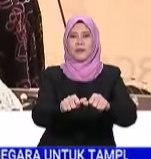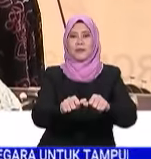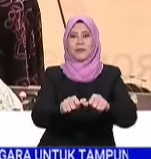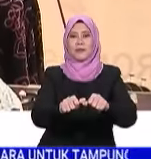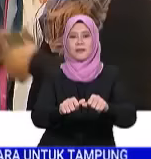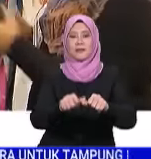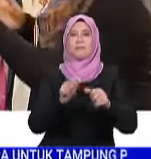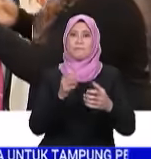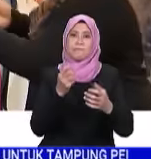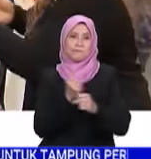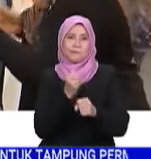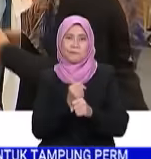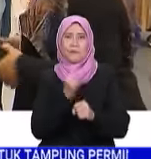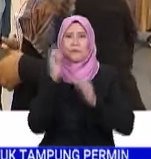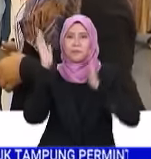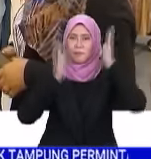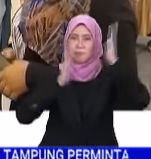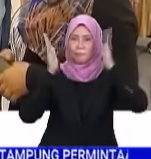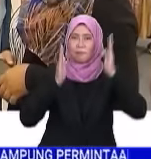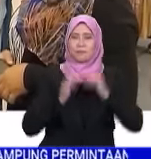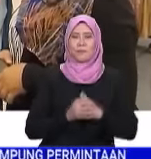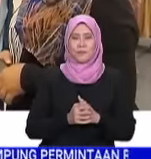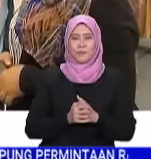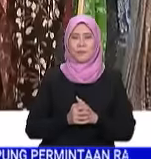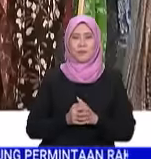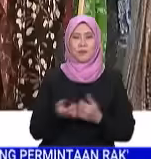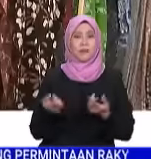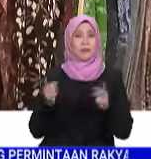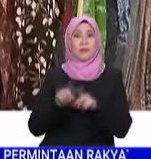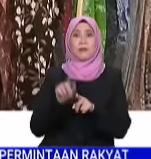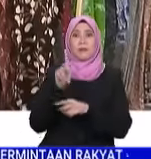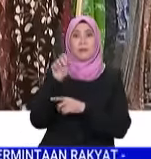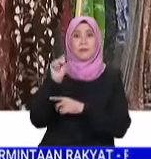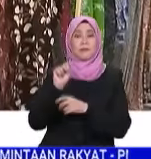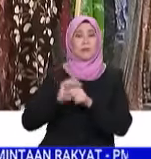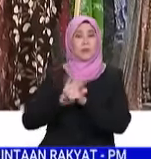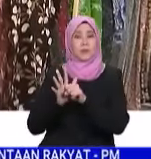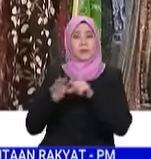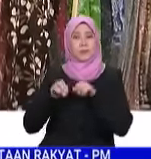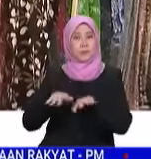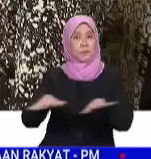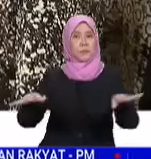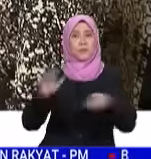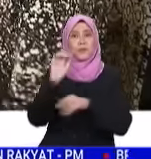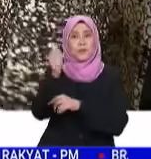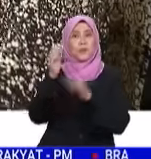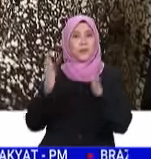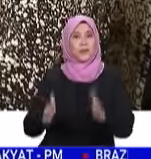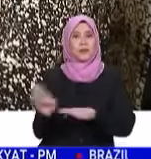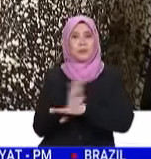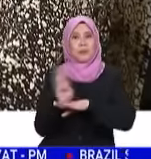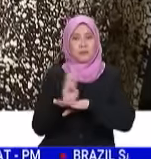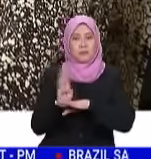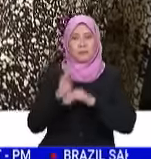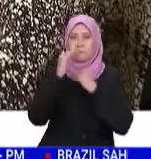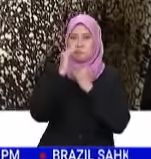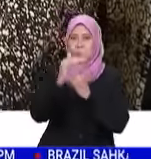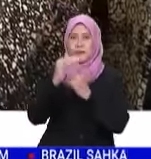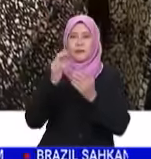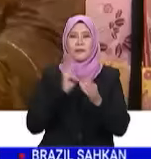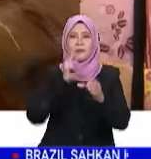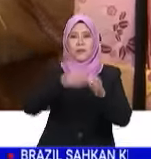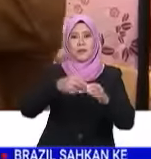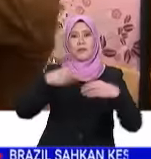dalam Malaysia susulan kes covid-19 yang masih menular hanya 10 Usahawan kraf dibenarkan menyertai